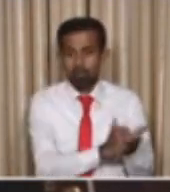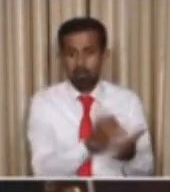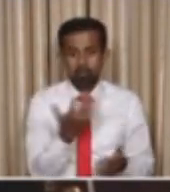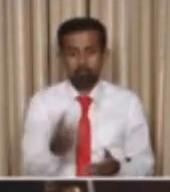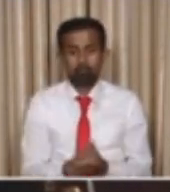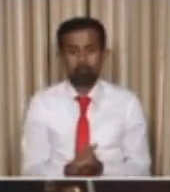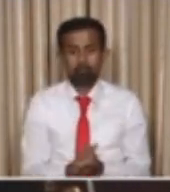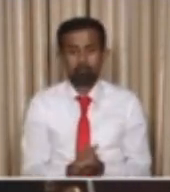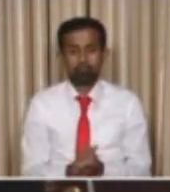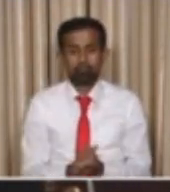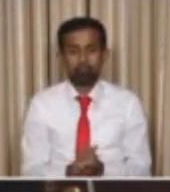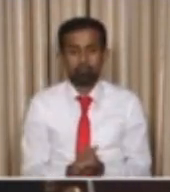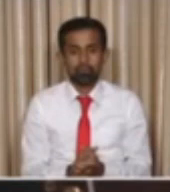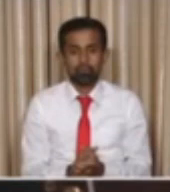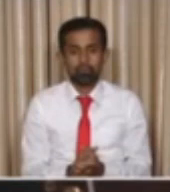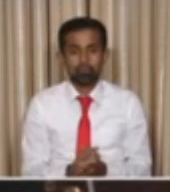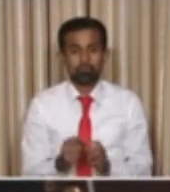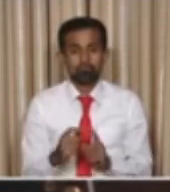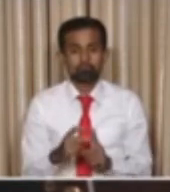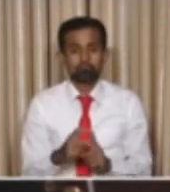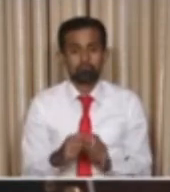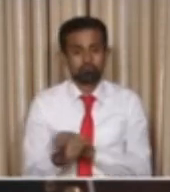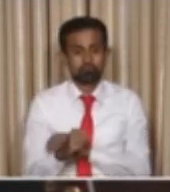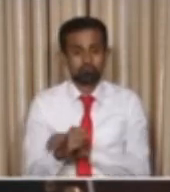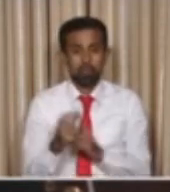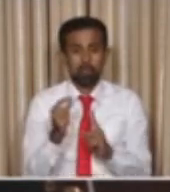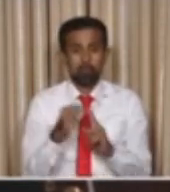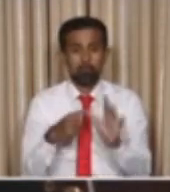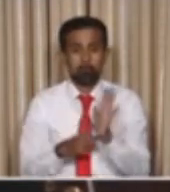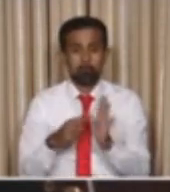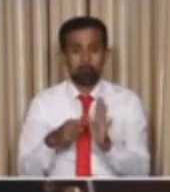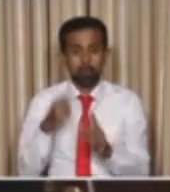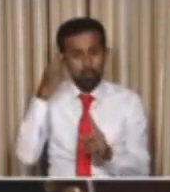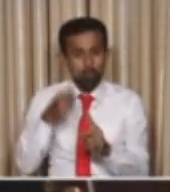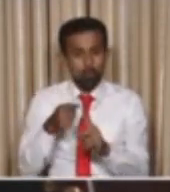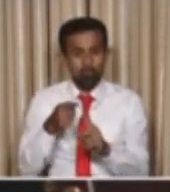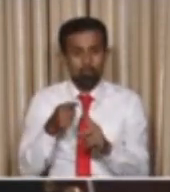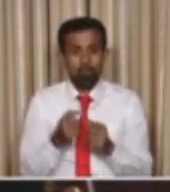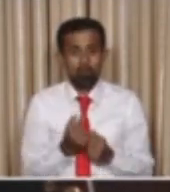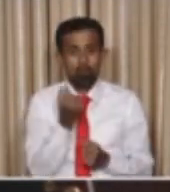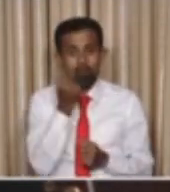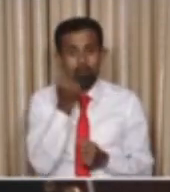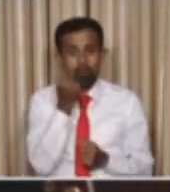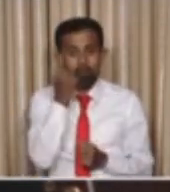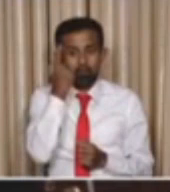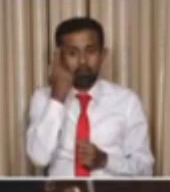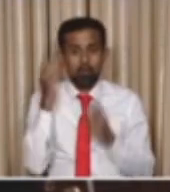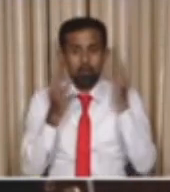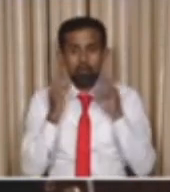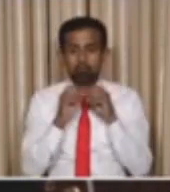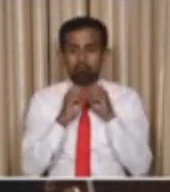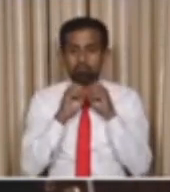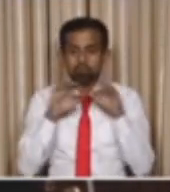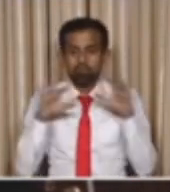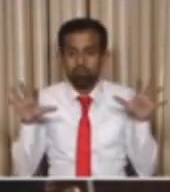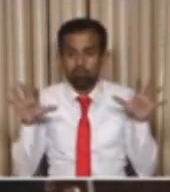පැමිණෙනවා. මේ හරහා ඔවුන් ප්‍රබල විදියට පලස්තීනයේ පිළිබඳව ඔවුන්ගේ තිබෙන ආකල්පය